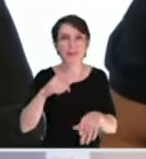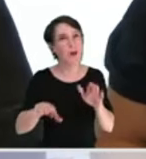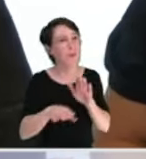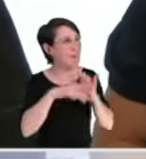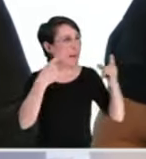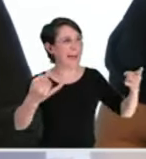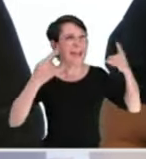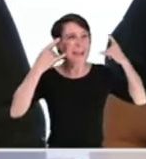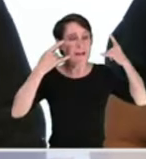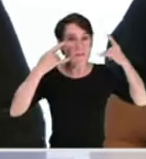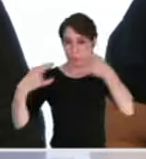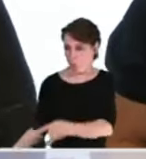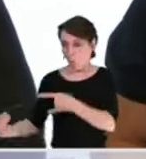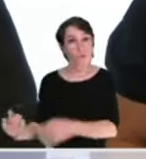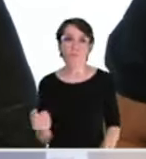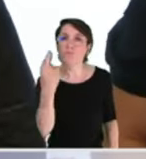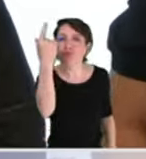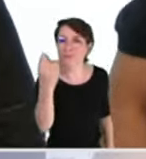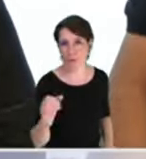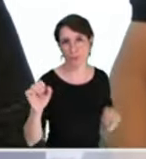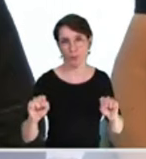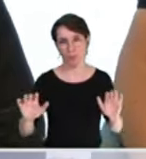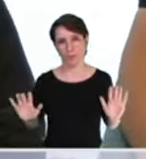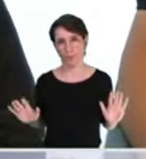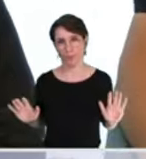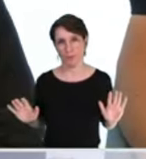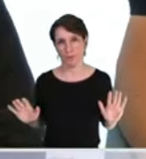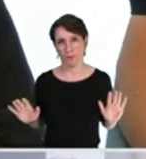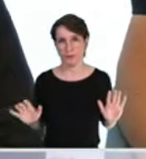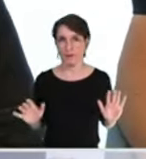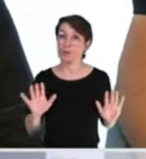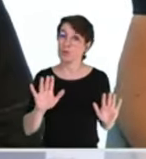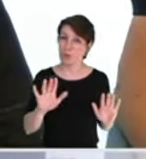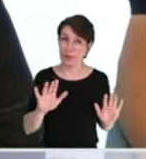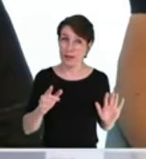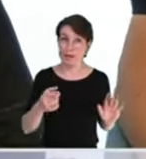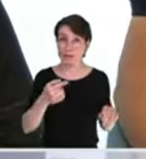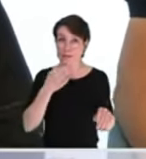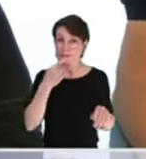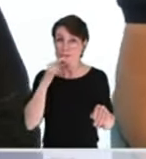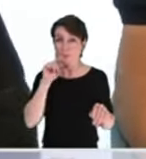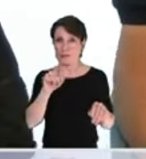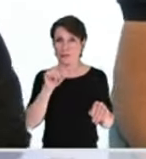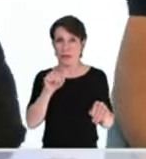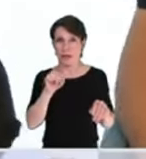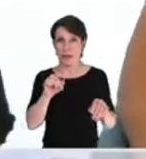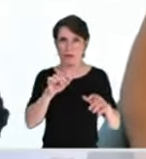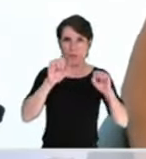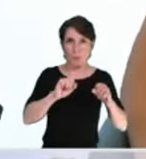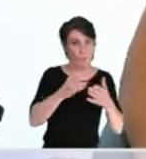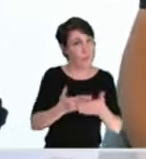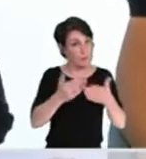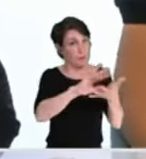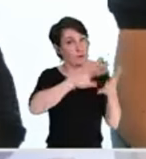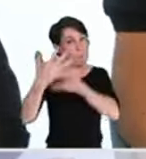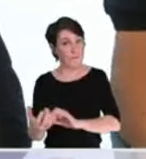déshonneur. Et il y a quelques pas entre le Capitole et la roche tarpéienne.